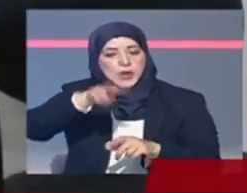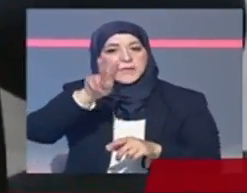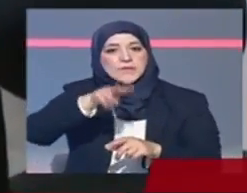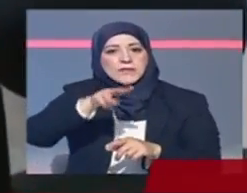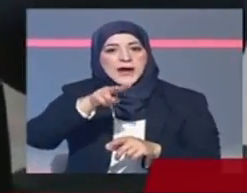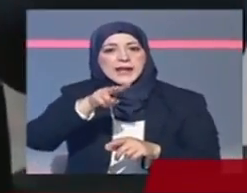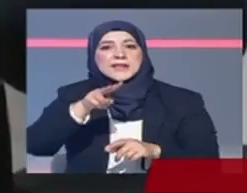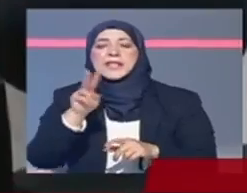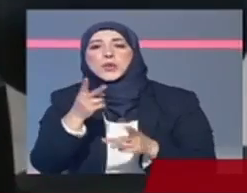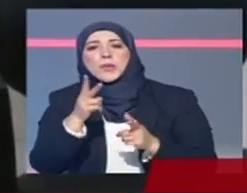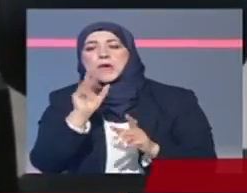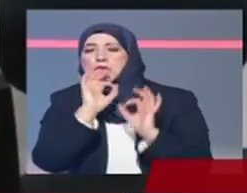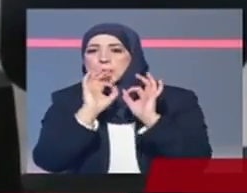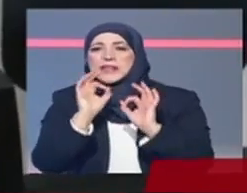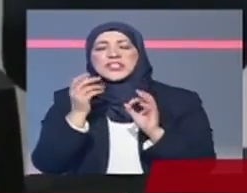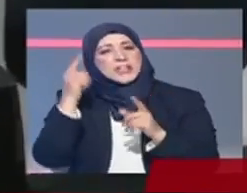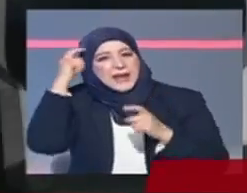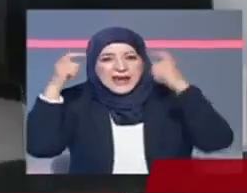ولا تتضمن نوايا التبرع.